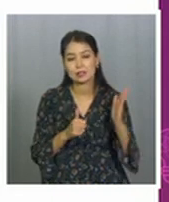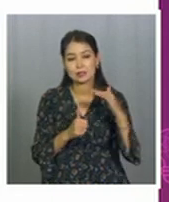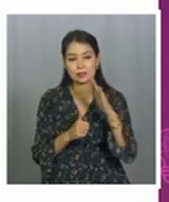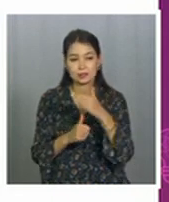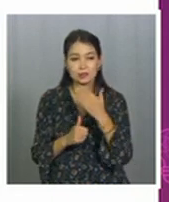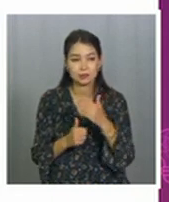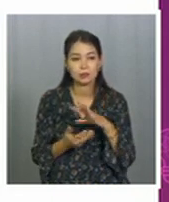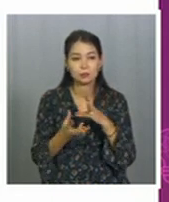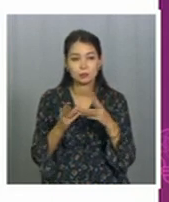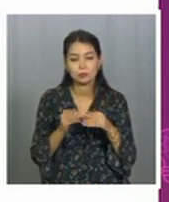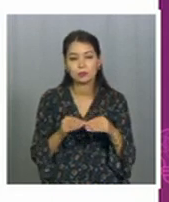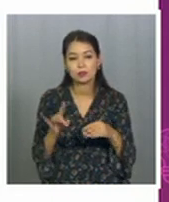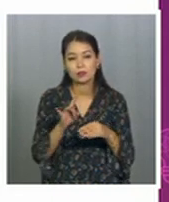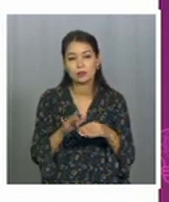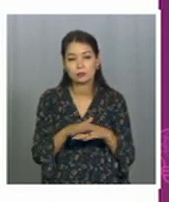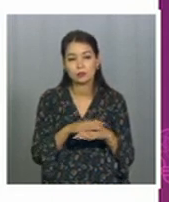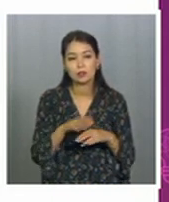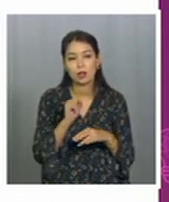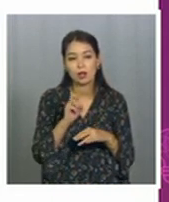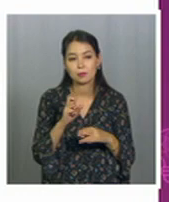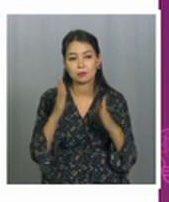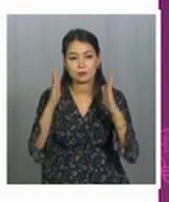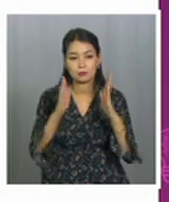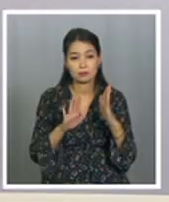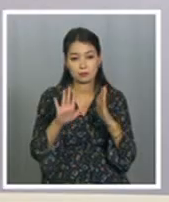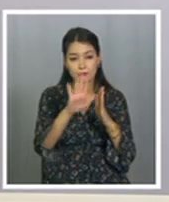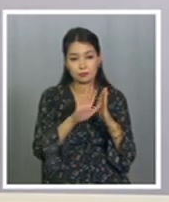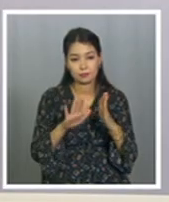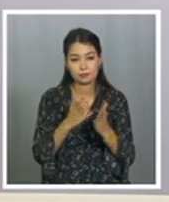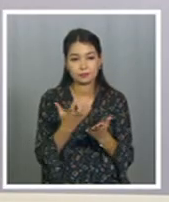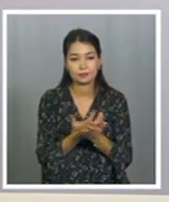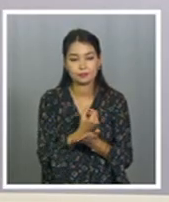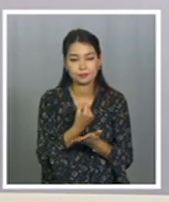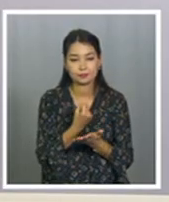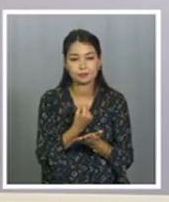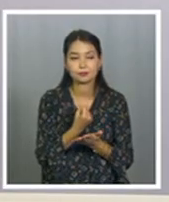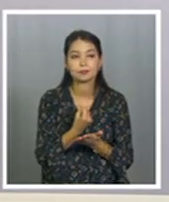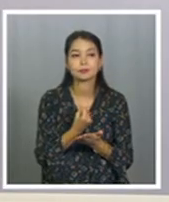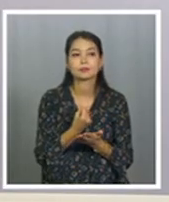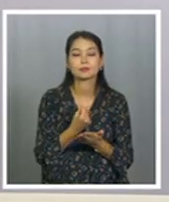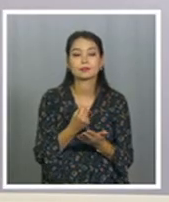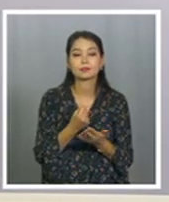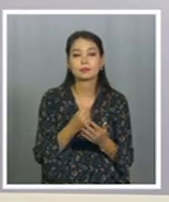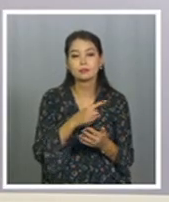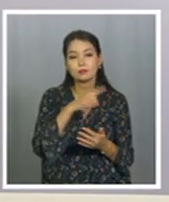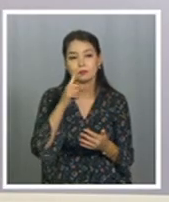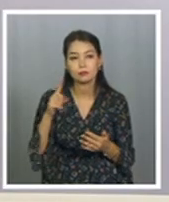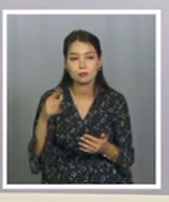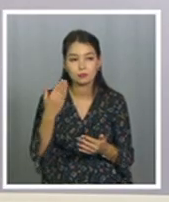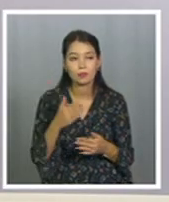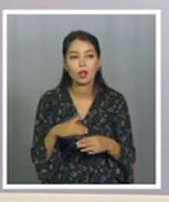табаны ретінде А, Б кесіндісі алынады. Қисық сызықты трапецияның